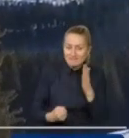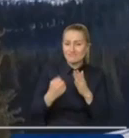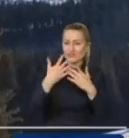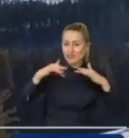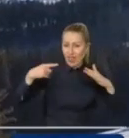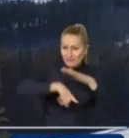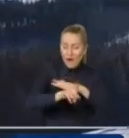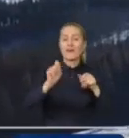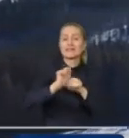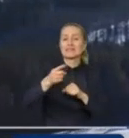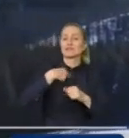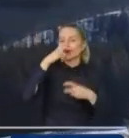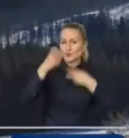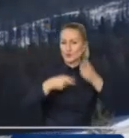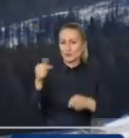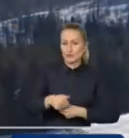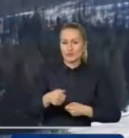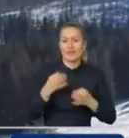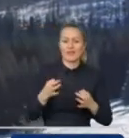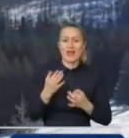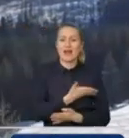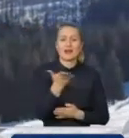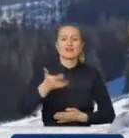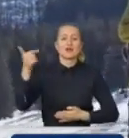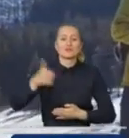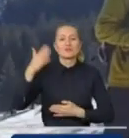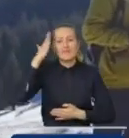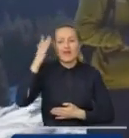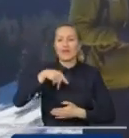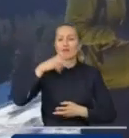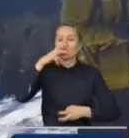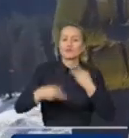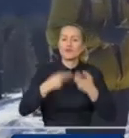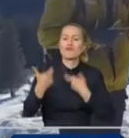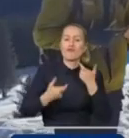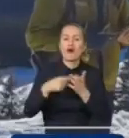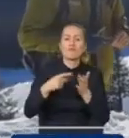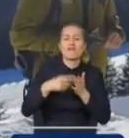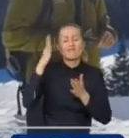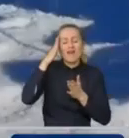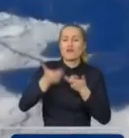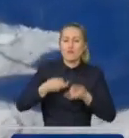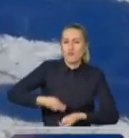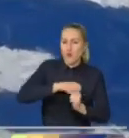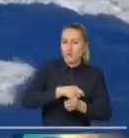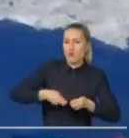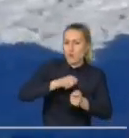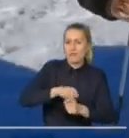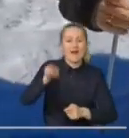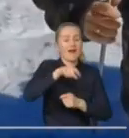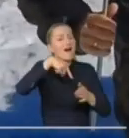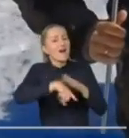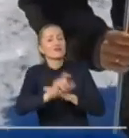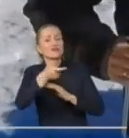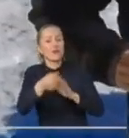sobie w tym momencie szukali. Każdy z was jest wyposażony w 3 takie rzeczy, czyli sondę, detektor i łopatę. Rolę zasypanych pełnią